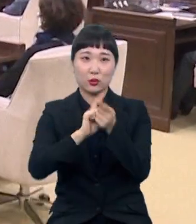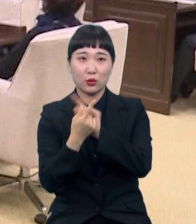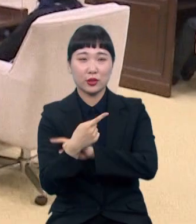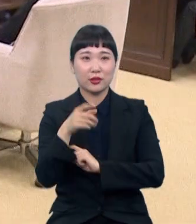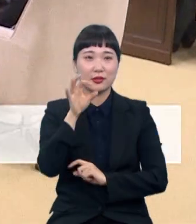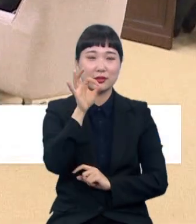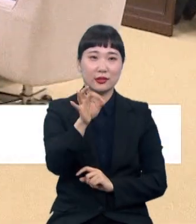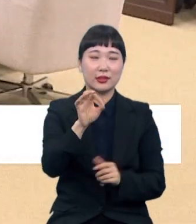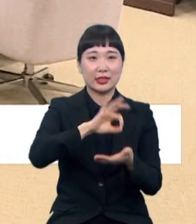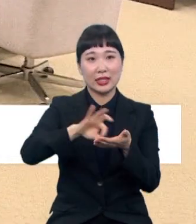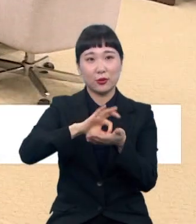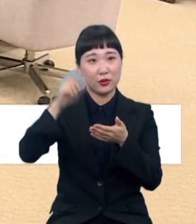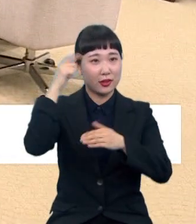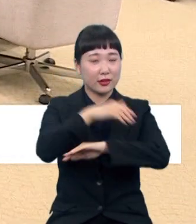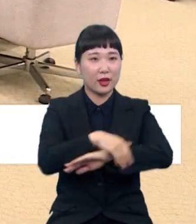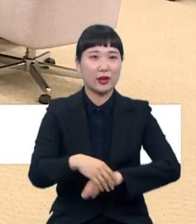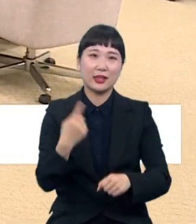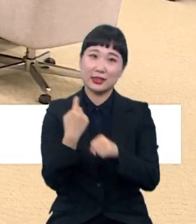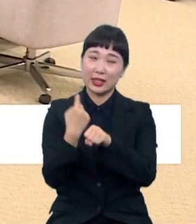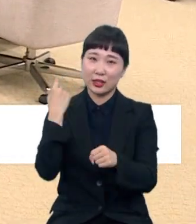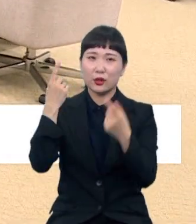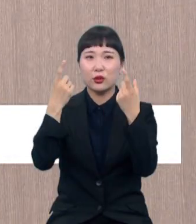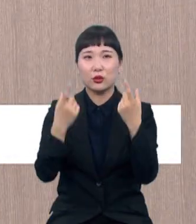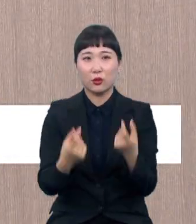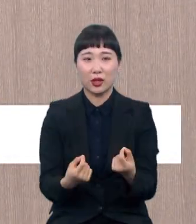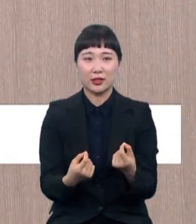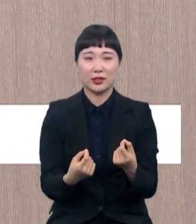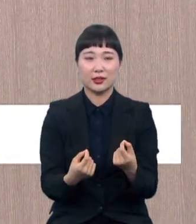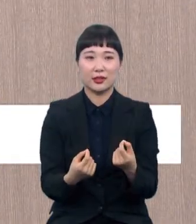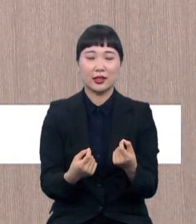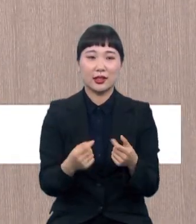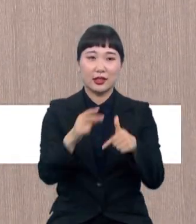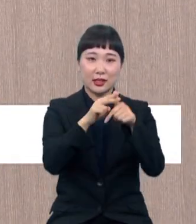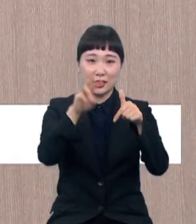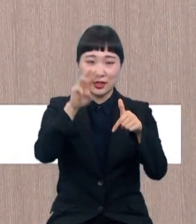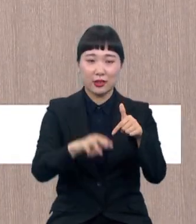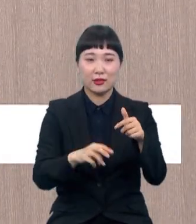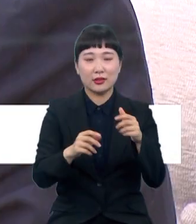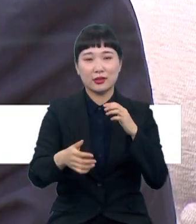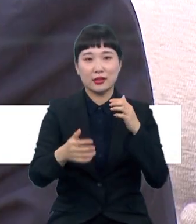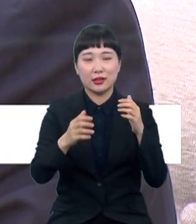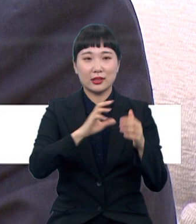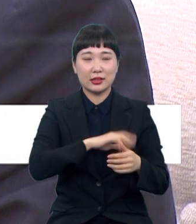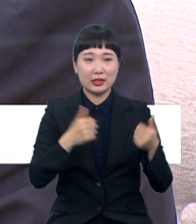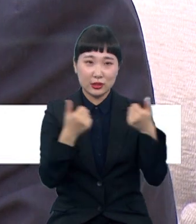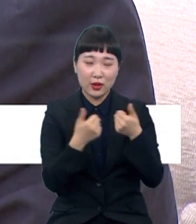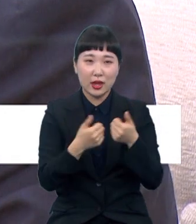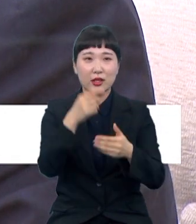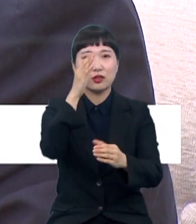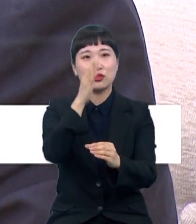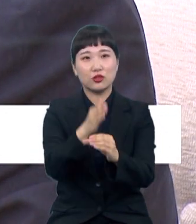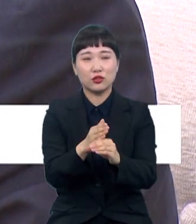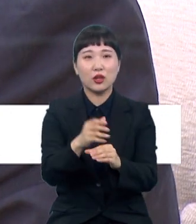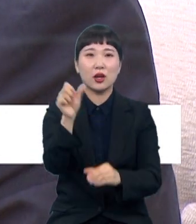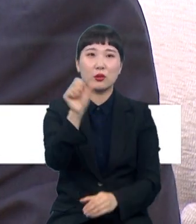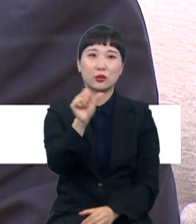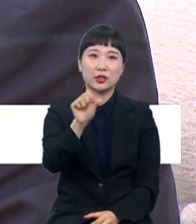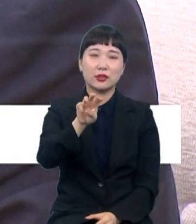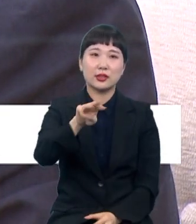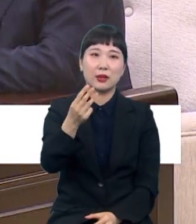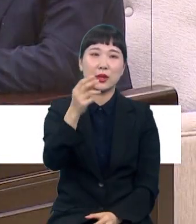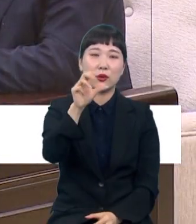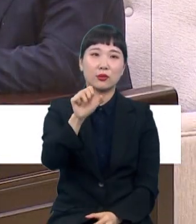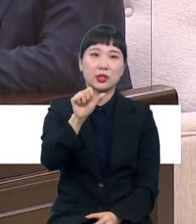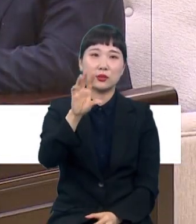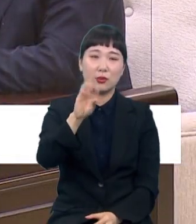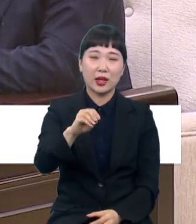중구의회는 앞서 지난해도 인천기초의회 가운데 가장 먼저 국외 연수 관련 예산 5,355만